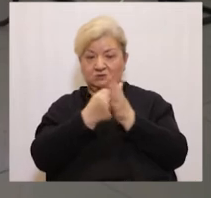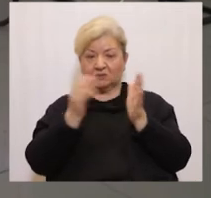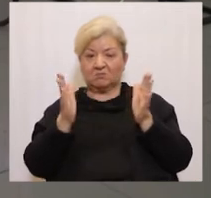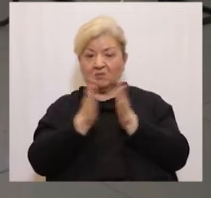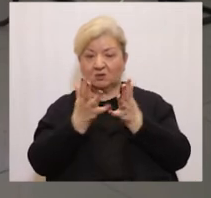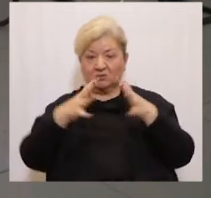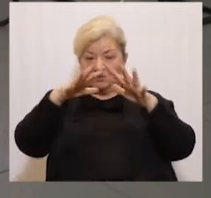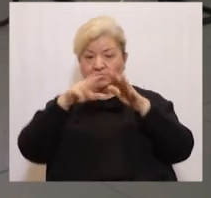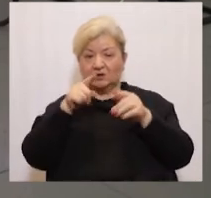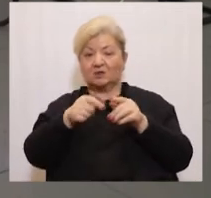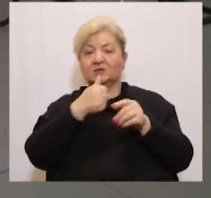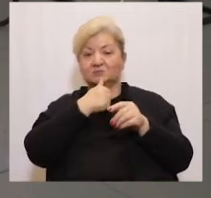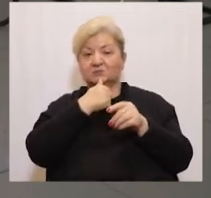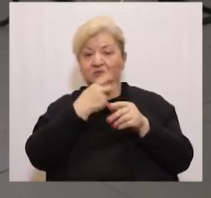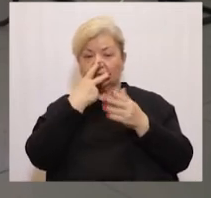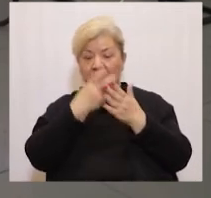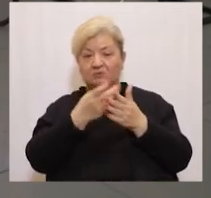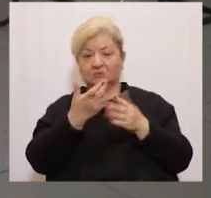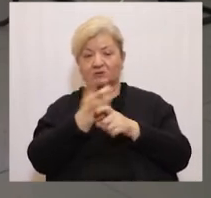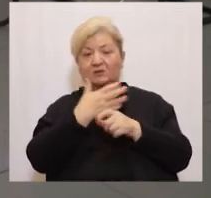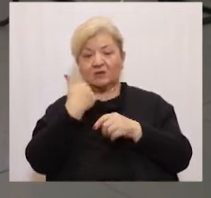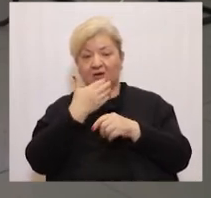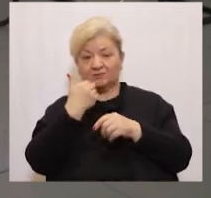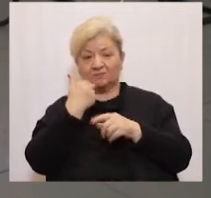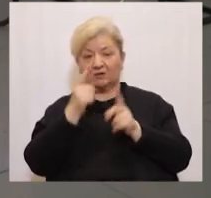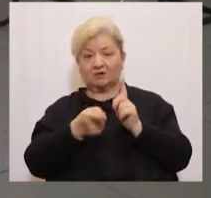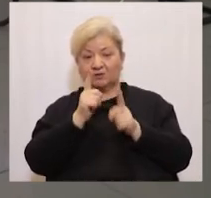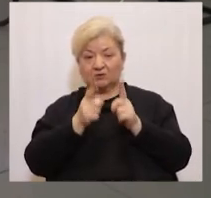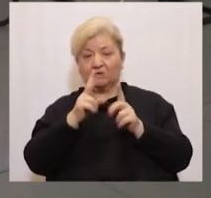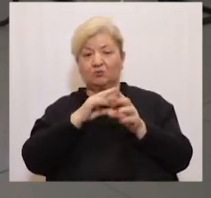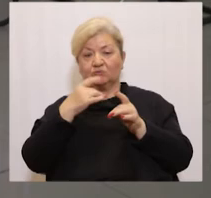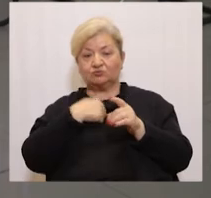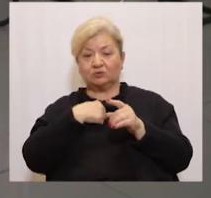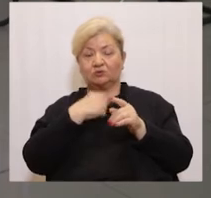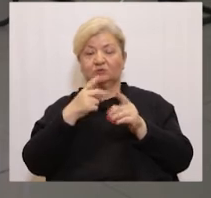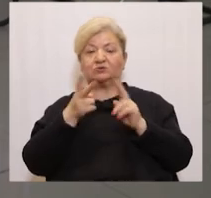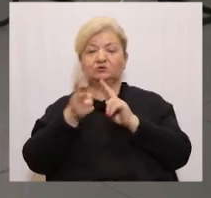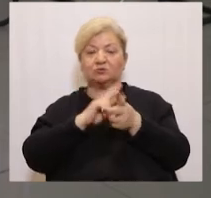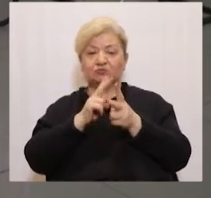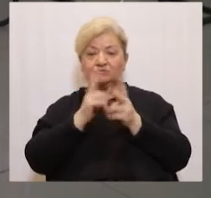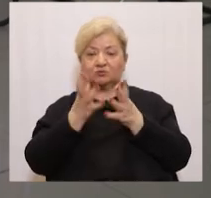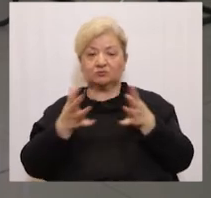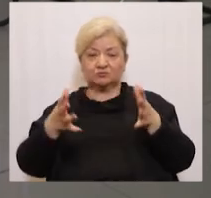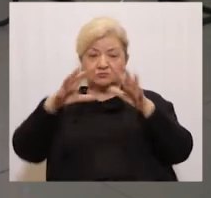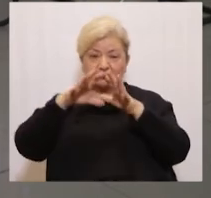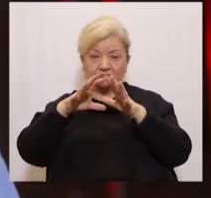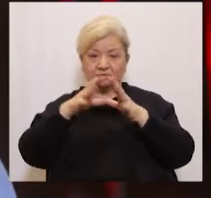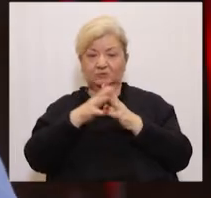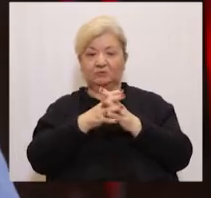ამ ექსპერიმენტების ჩატარება მარტივია რეალობაში, რომ ჩვენ შევცვალოთ მოცულობა, არ ჭირდება ამა